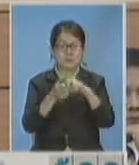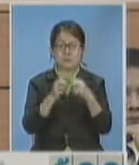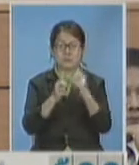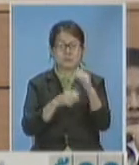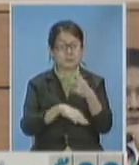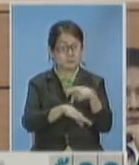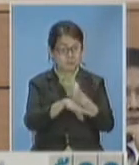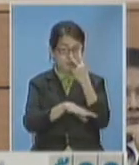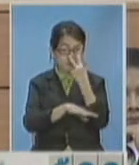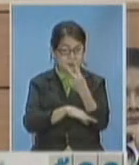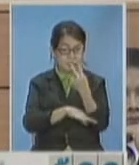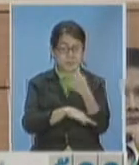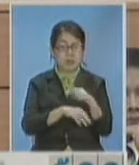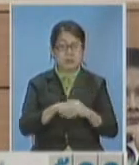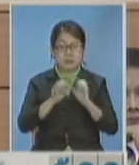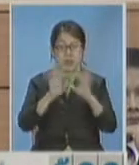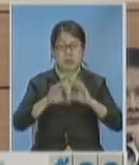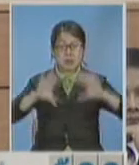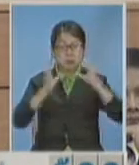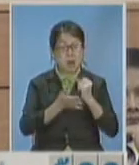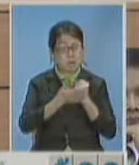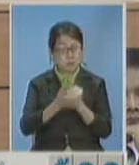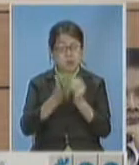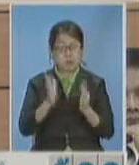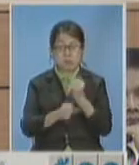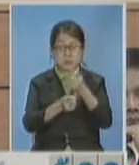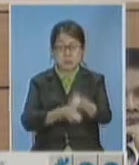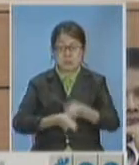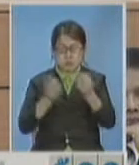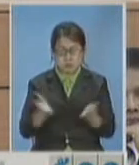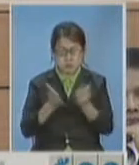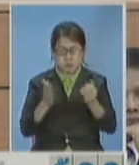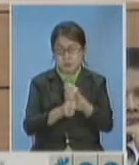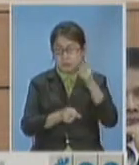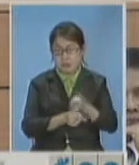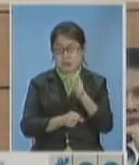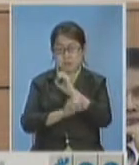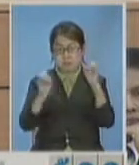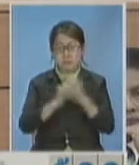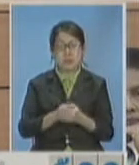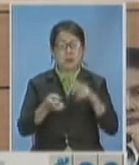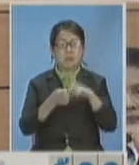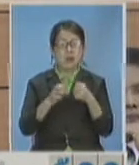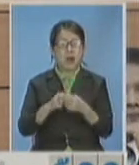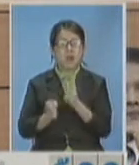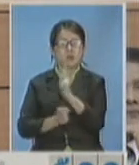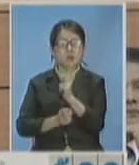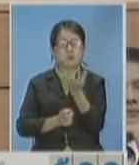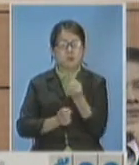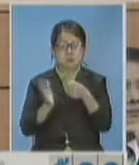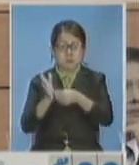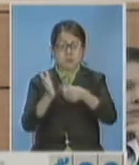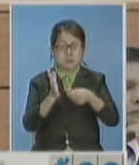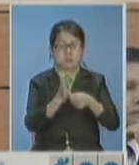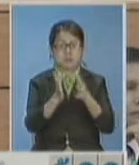นี้ชี้เห็นว่ารัฐบาลไม่ได้โอบอุ้มพี่น้องเกษตรกรอย่างแท้จริงแต่เอาหนี้ไปให้มีหนำซ้